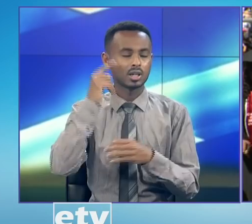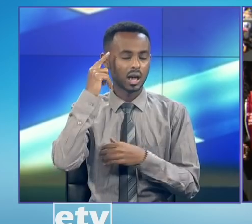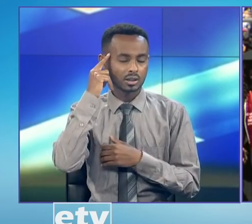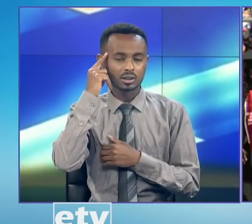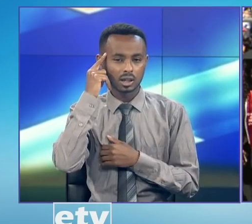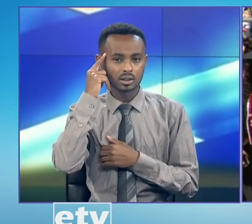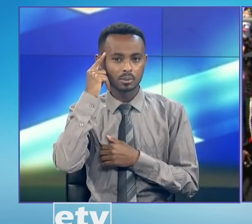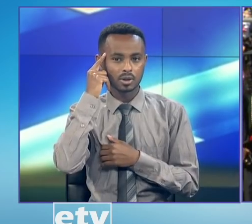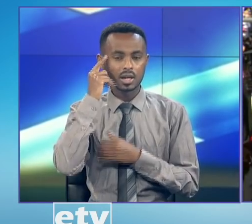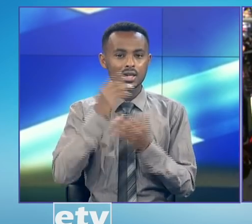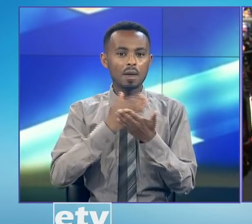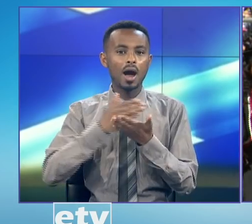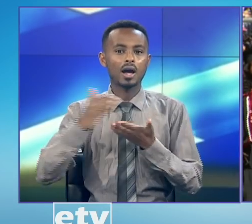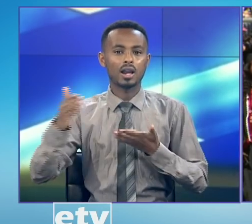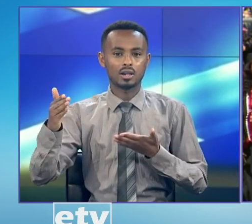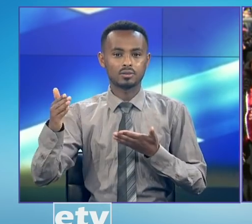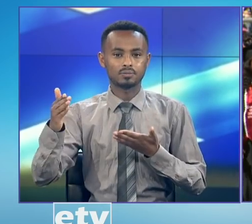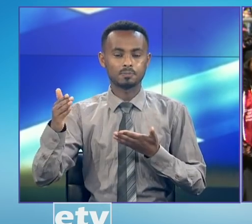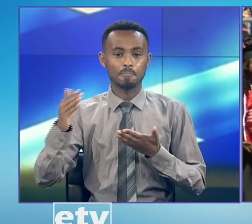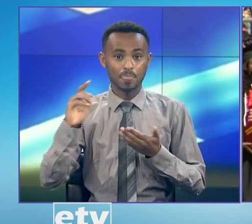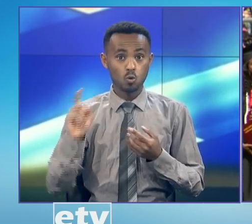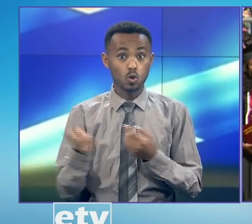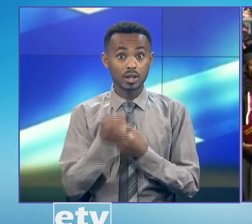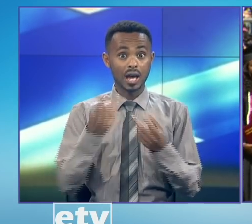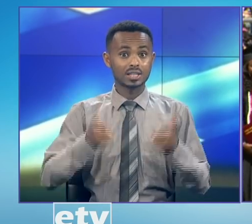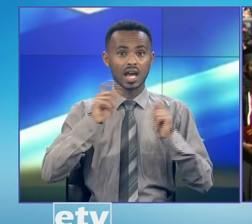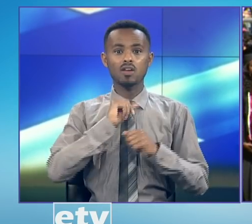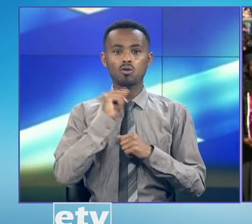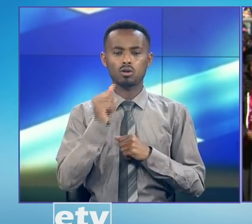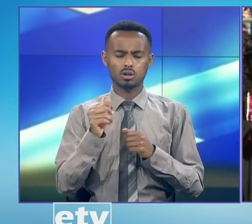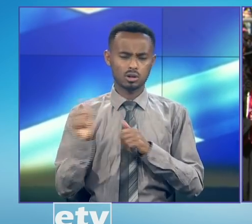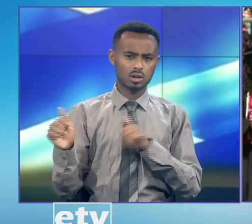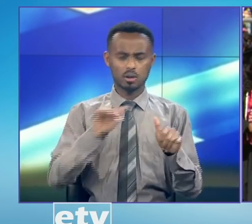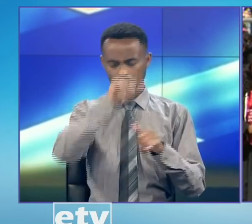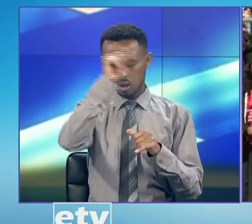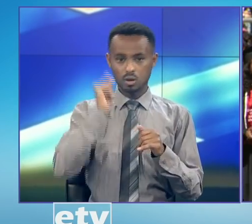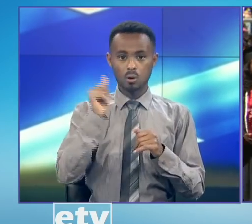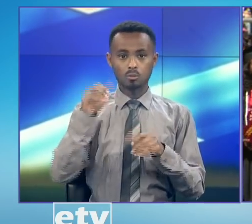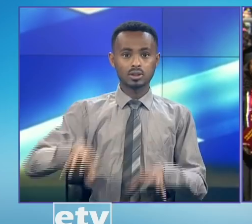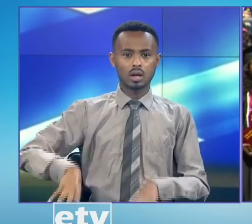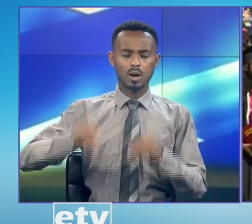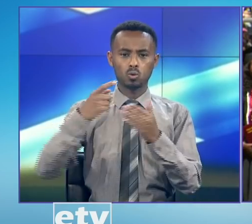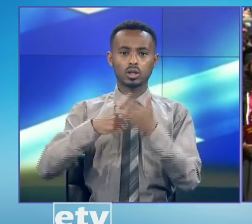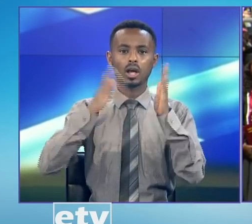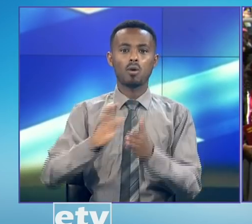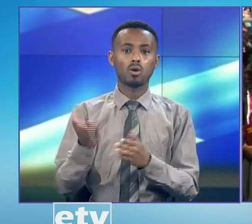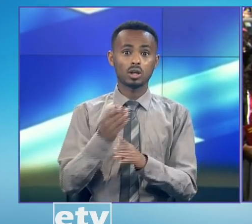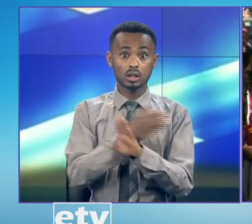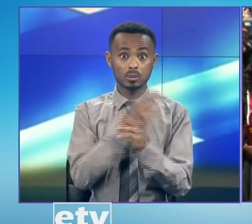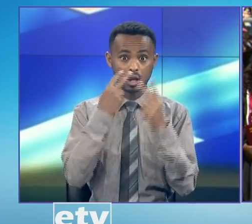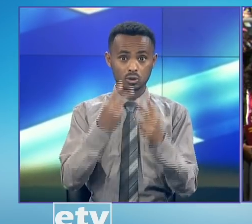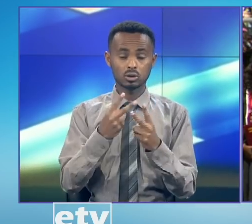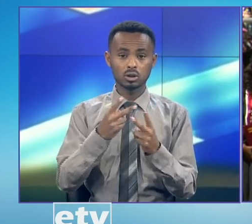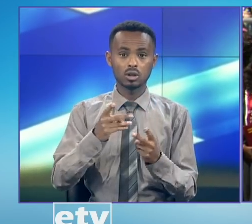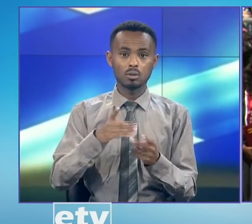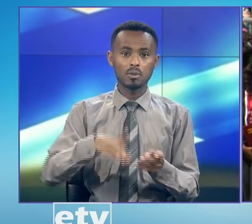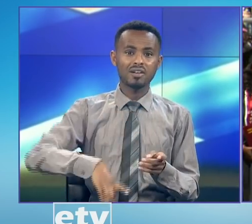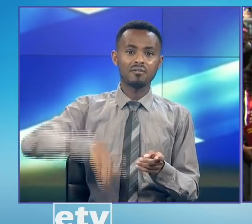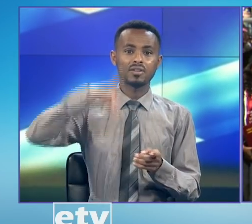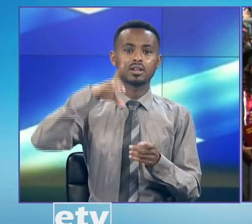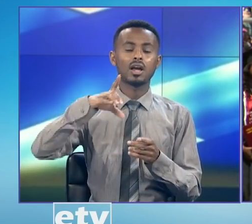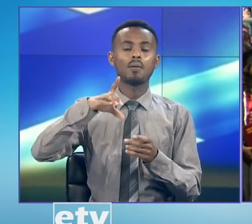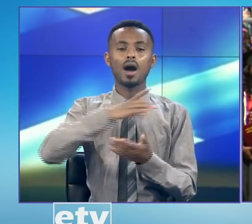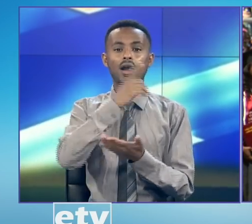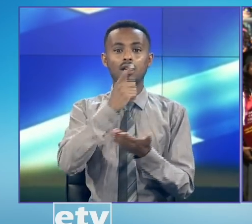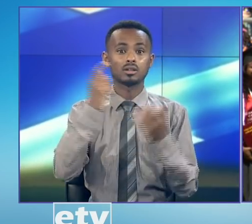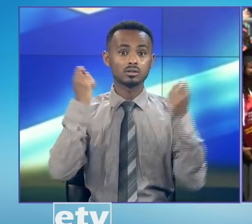ያስተሳሰብ የማግለል ሁኔታ ሳይኖር እንደማንኛውም ተማሪ ውጤታማ ሆነዋል ቀድም እንዳያችሁት በማዕረግ የተመረቁ